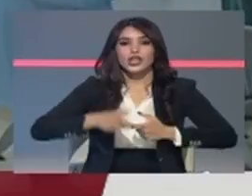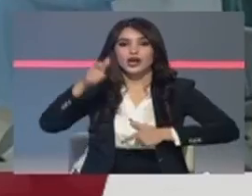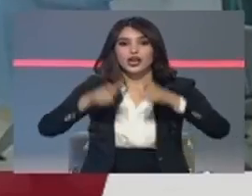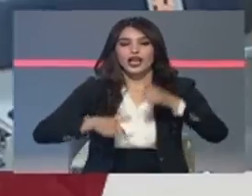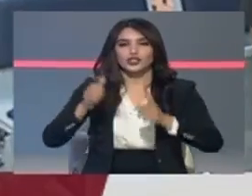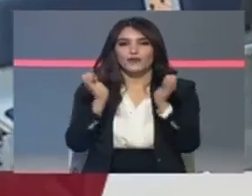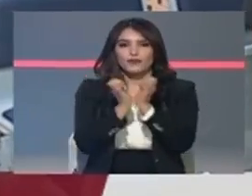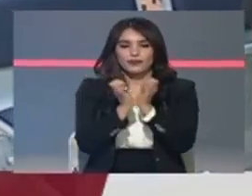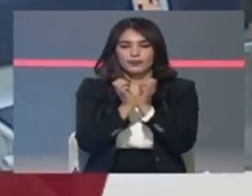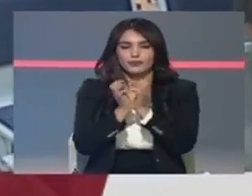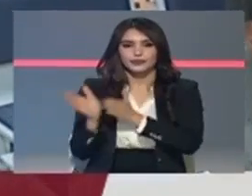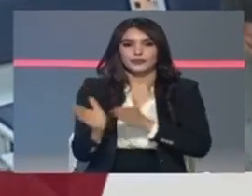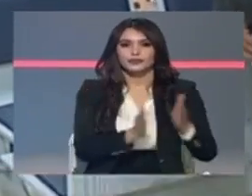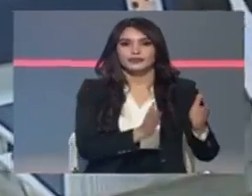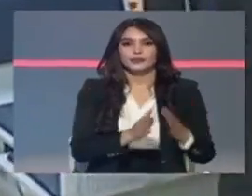الاجتماعيين.